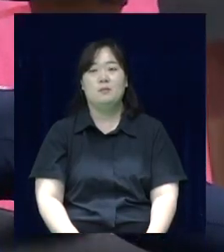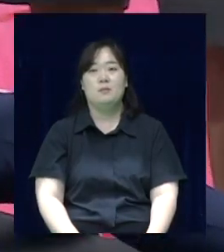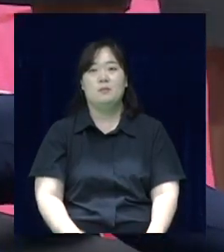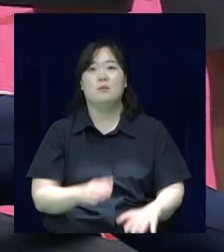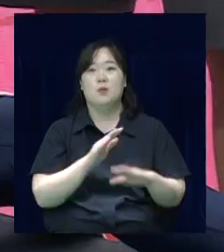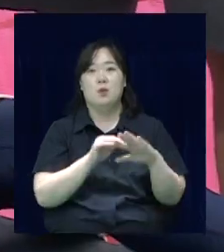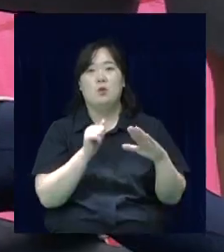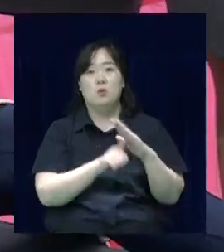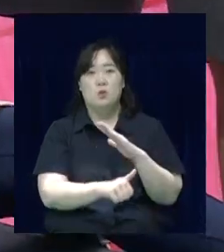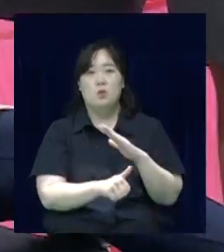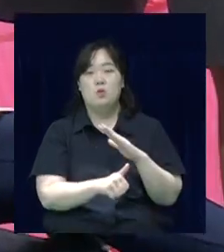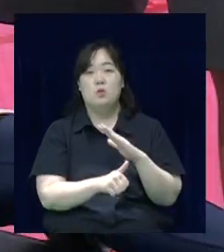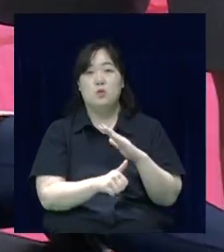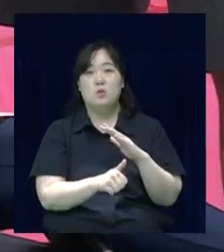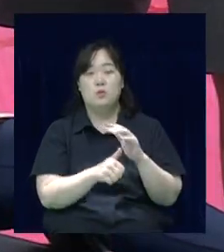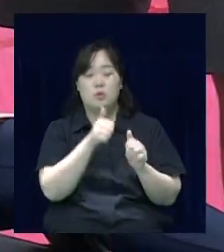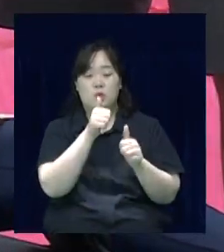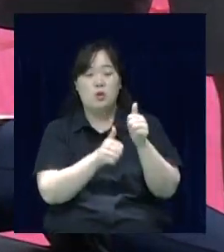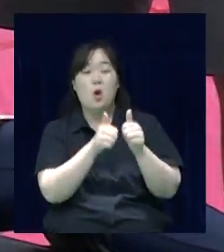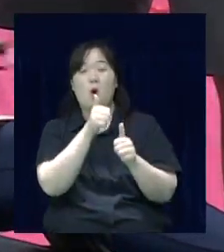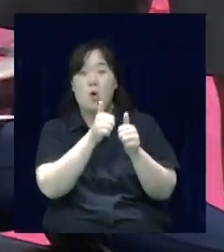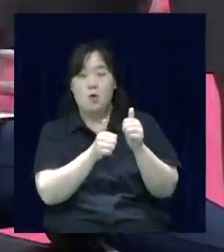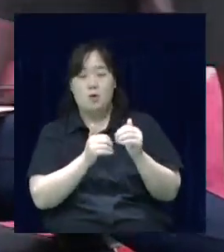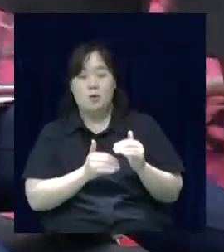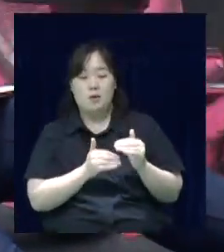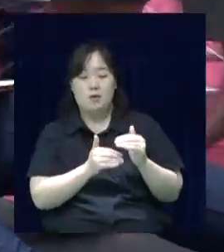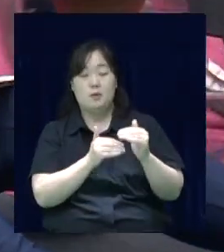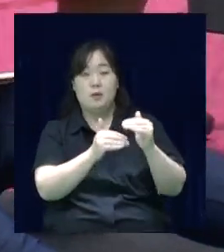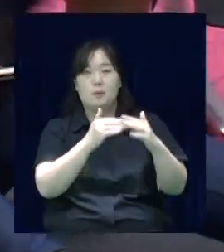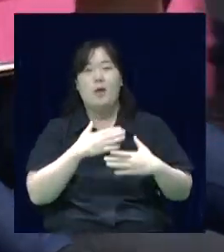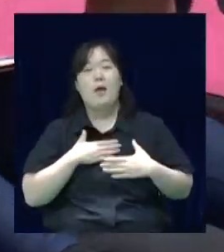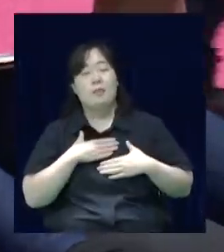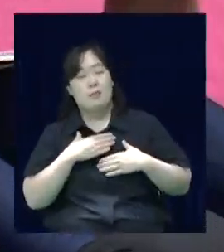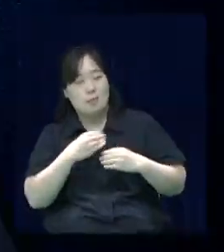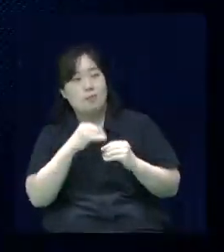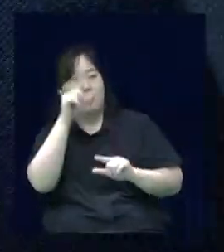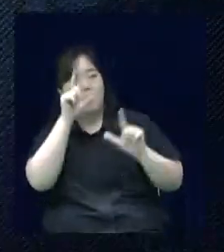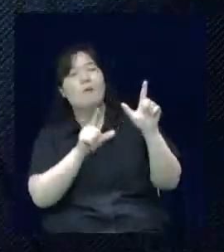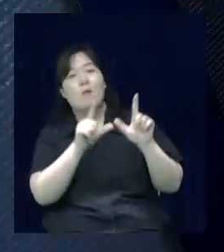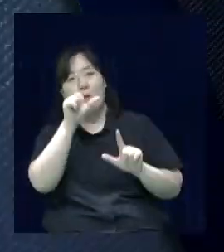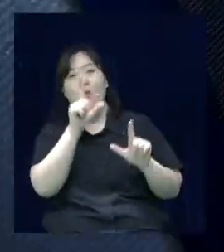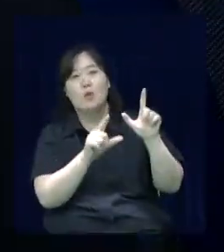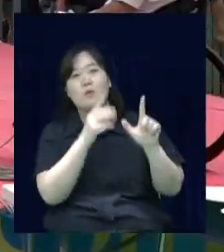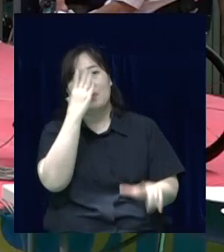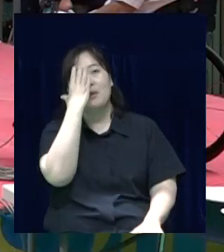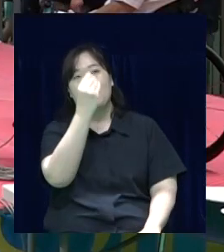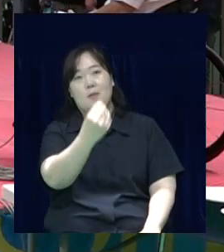선수들이 경기가 거듭될수록 점점점 안정된 자세가 네. 취하는 게 보이지지 않습니까? 그렇습니다. 예.